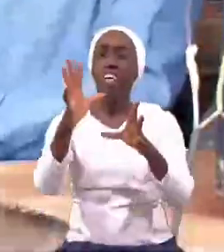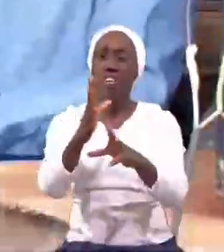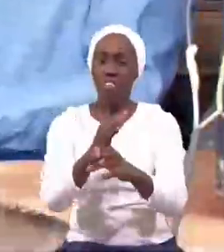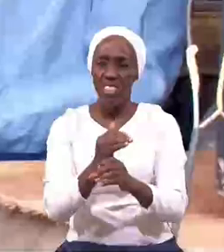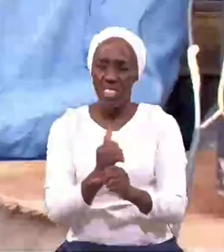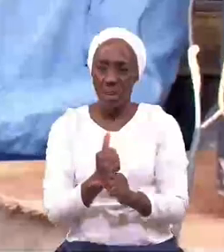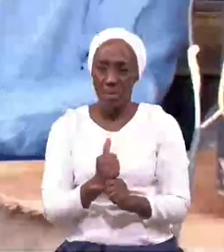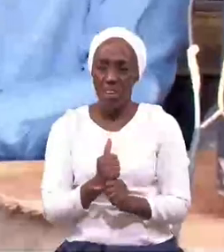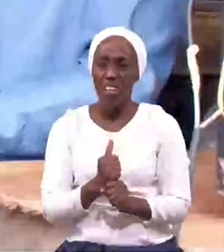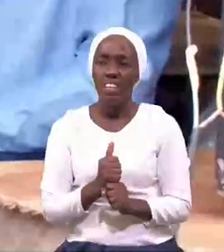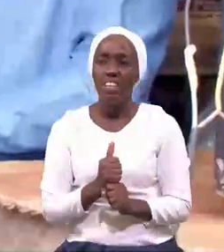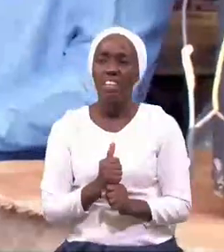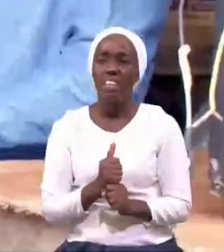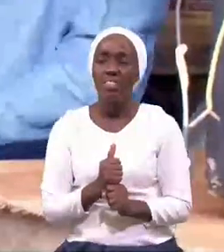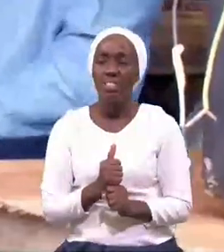Reçois.